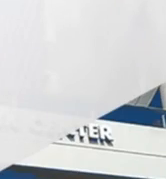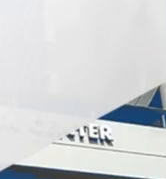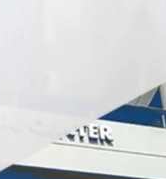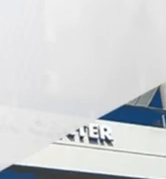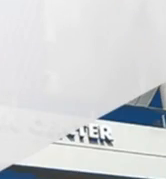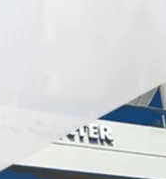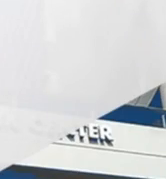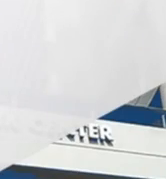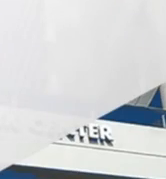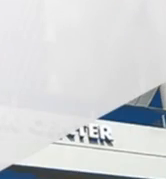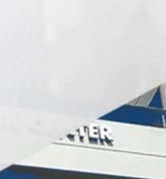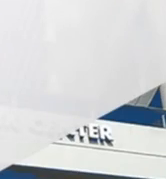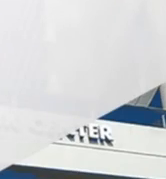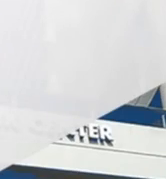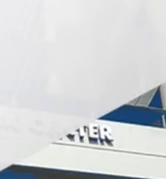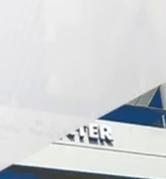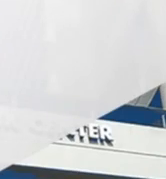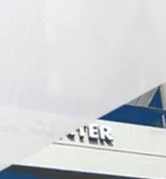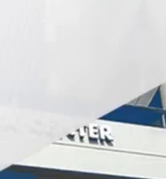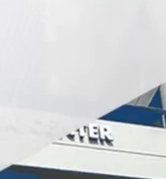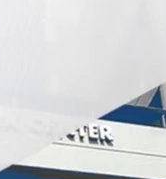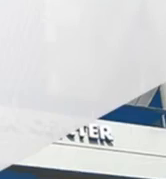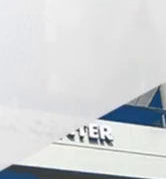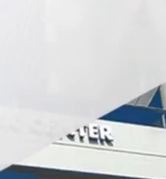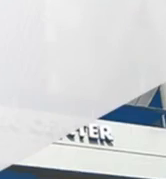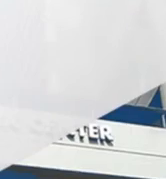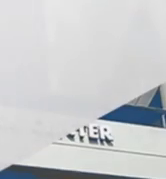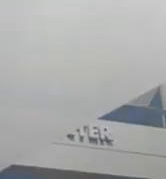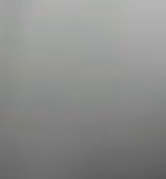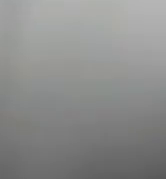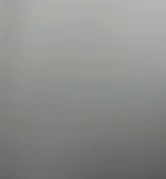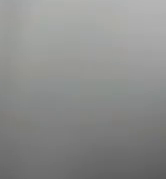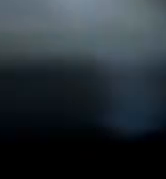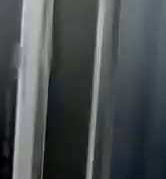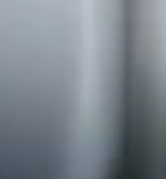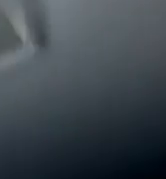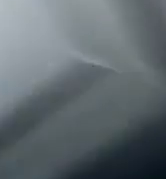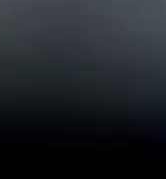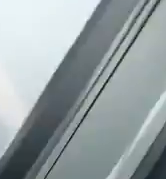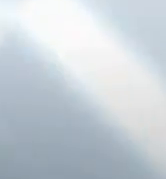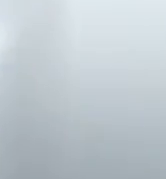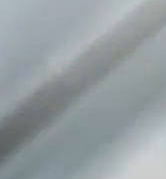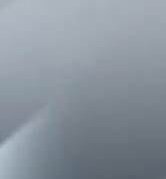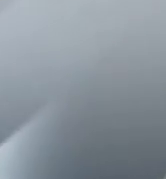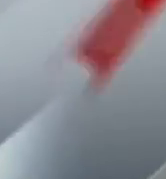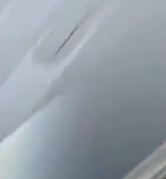they generate inside of the main cavity or chamber of their body. And that means...